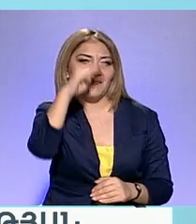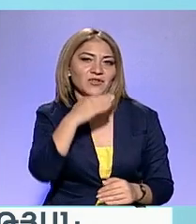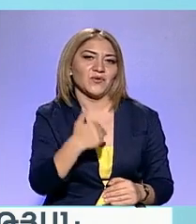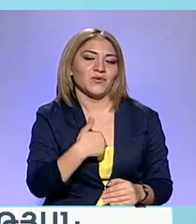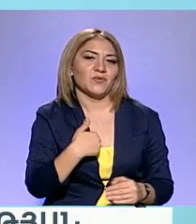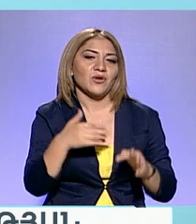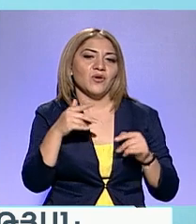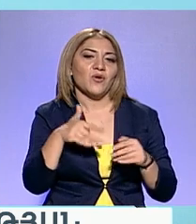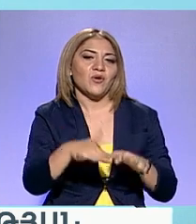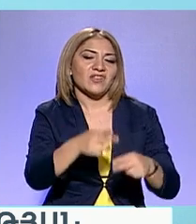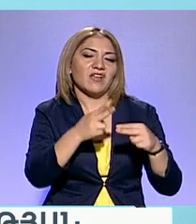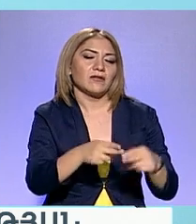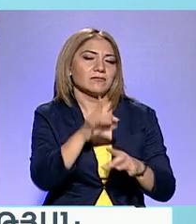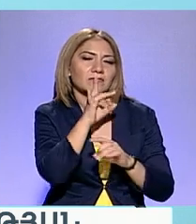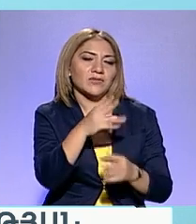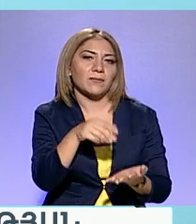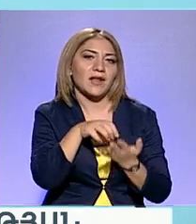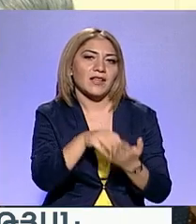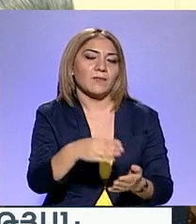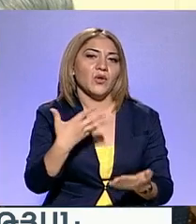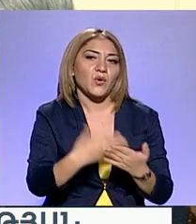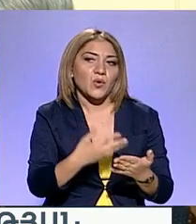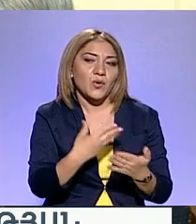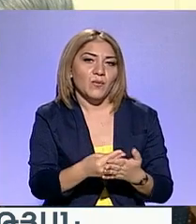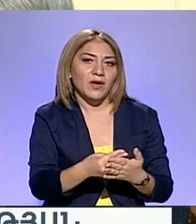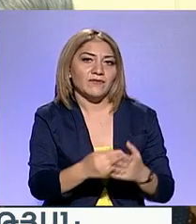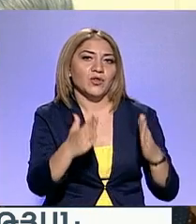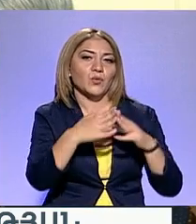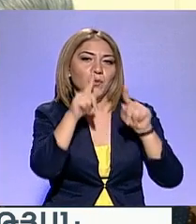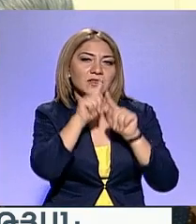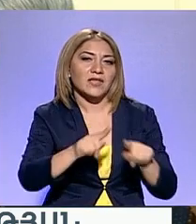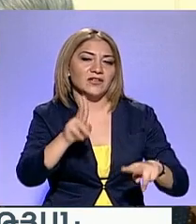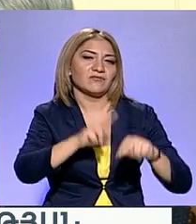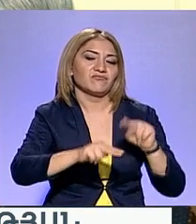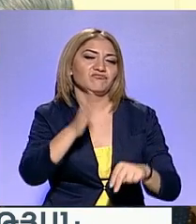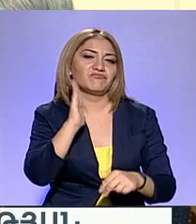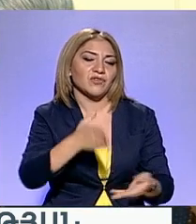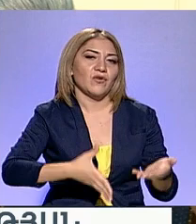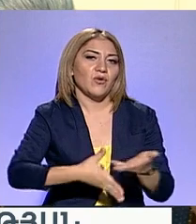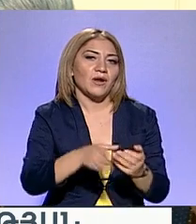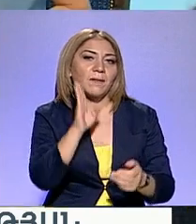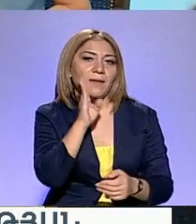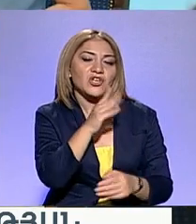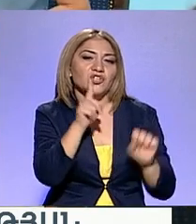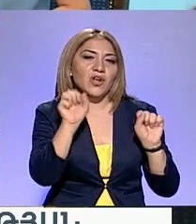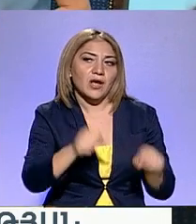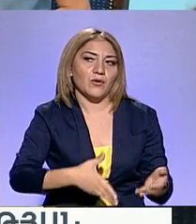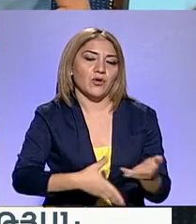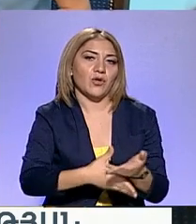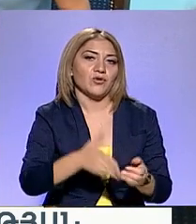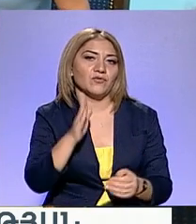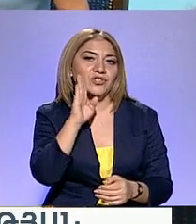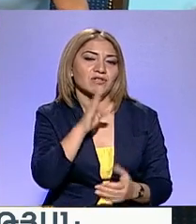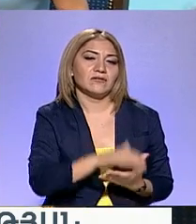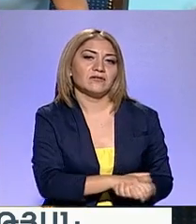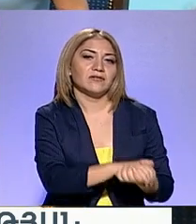կիսատ չի թողնելու գործը, հիմնադրամի գումարներով զոհված հերոսների տուն-թանգարան կկառուցեն, նաև կօգնեն մայրերին, ինչով կարողանան։ Կանանց